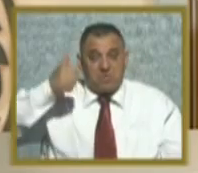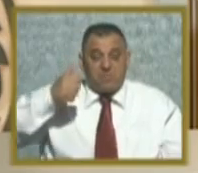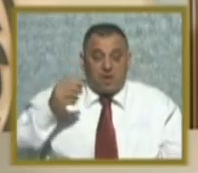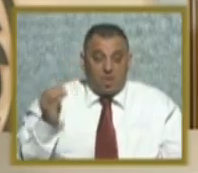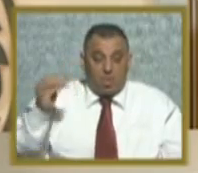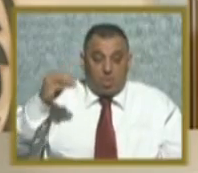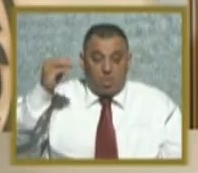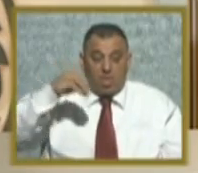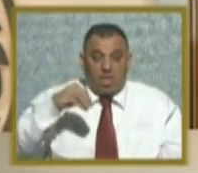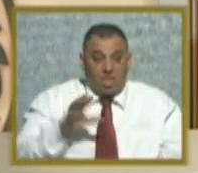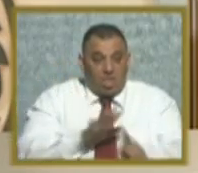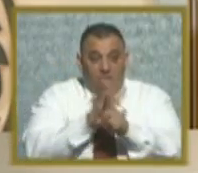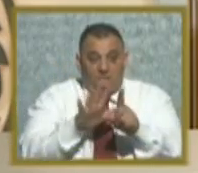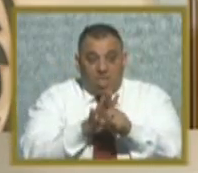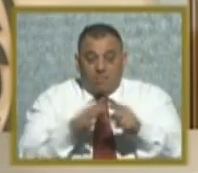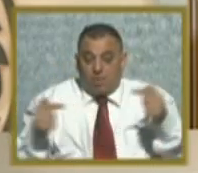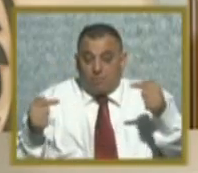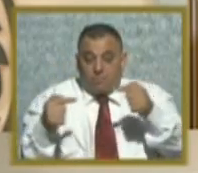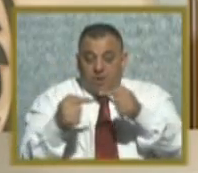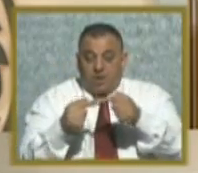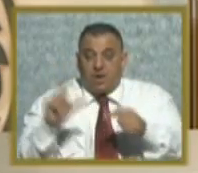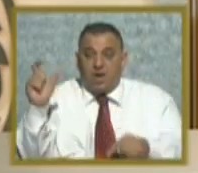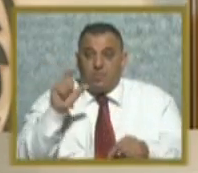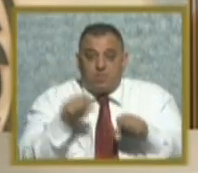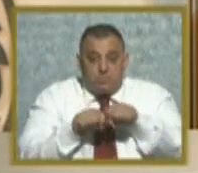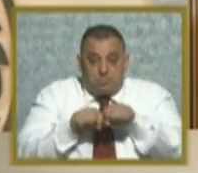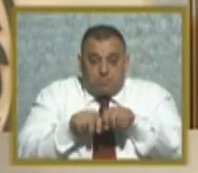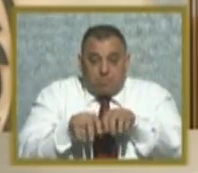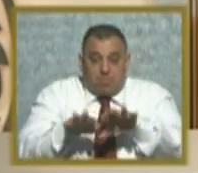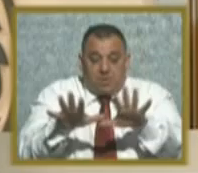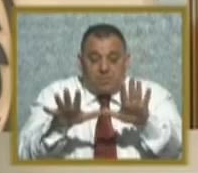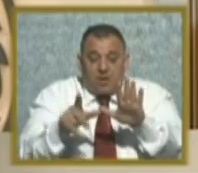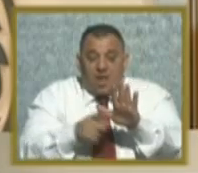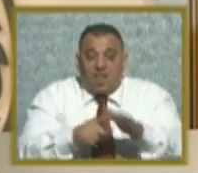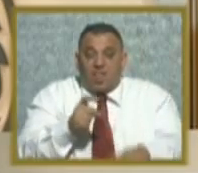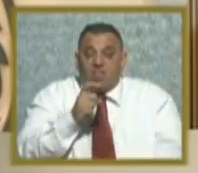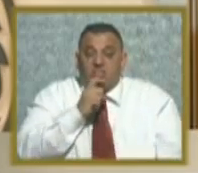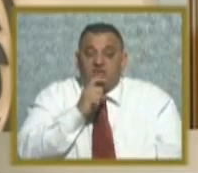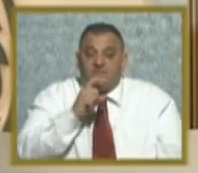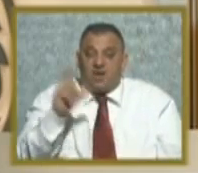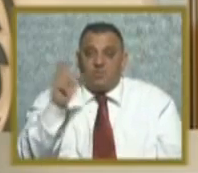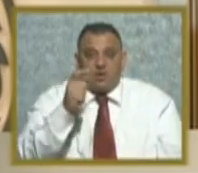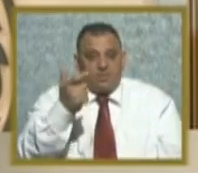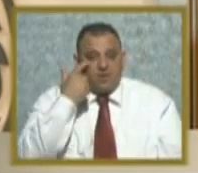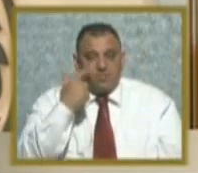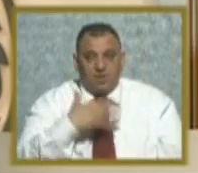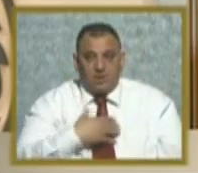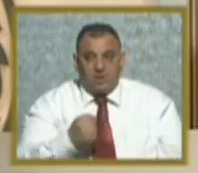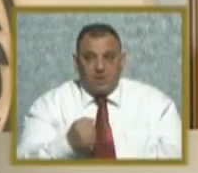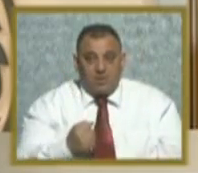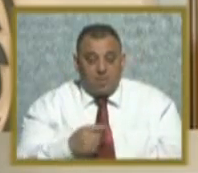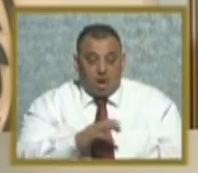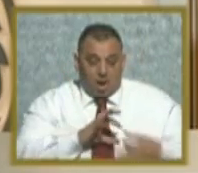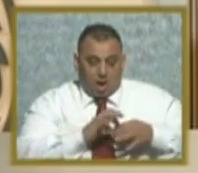التي يحاول أعداء الإسلام يعني بثها بين الناس لإضعافهم وهلهلتهم، واعتنوا بدراسة